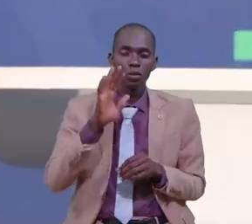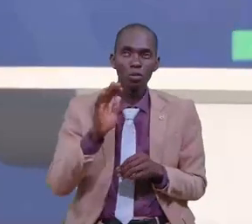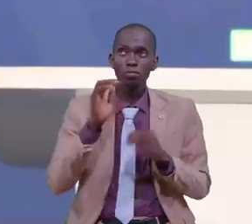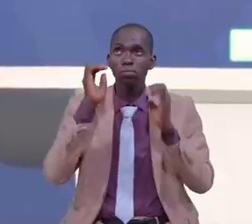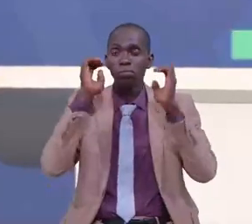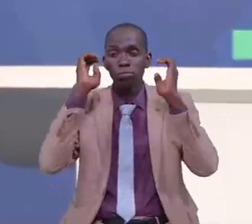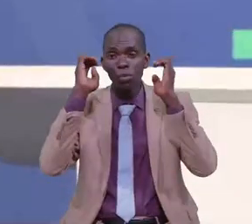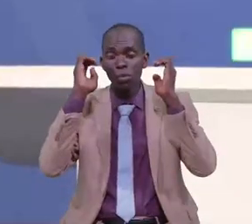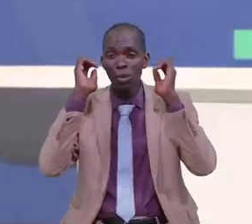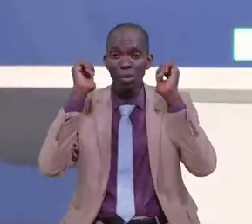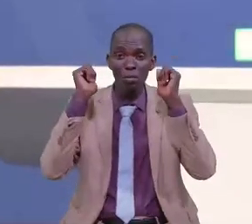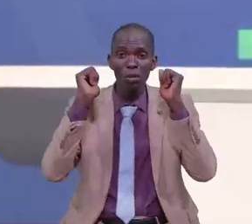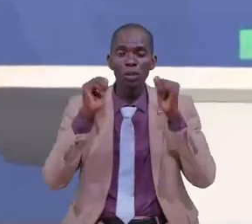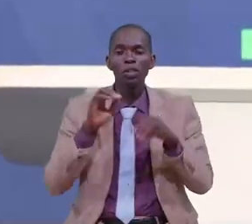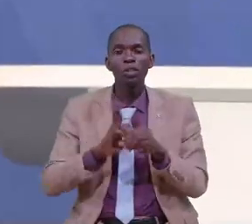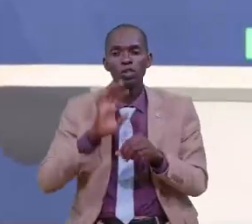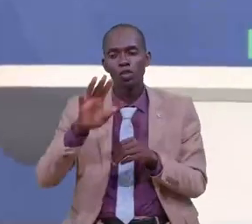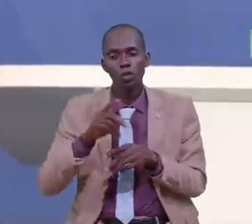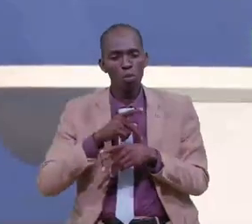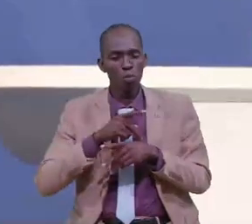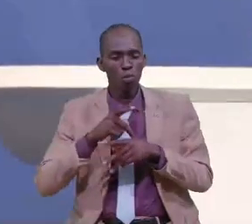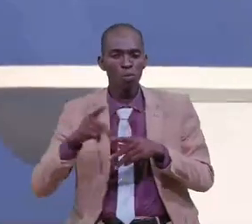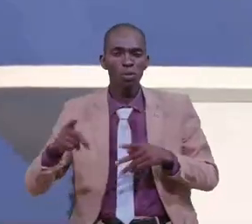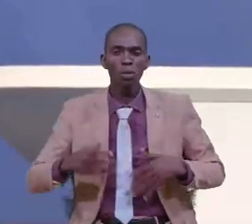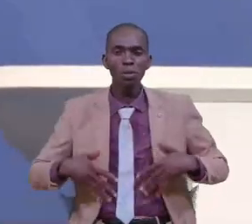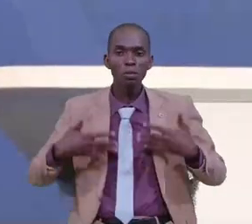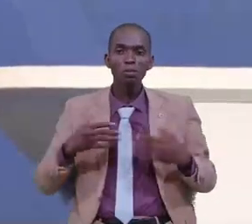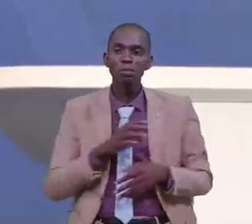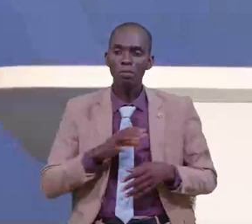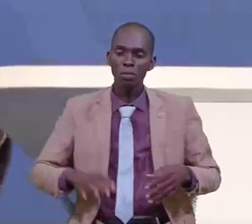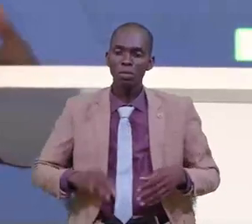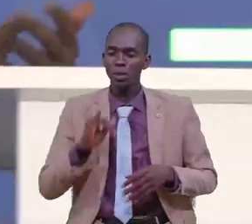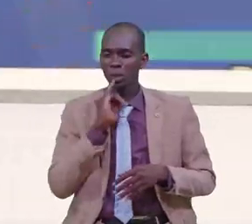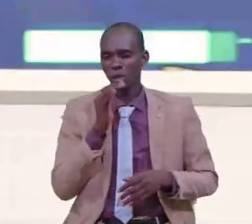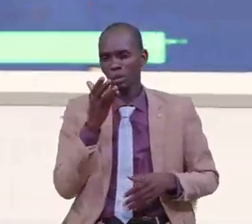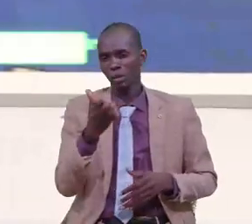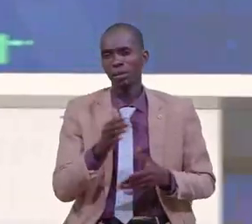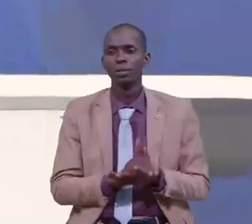ta vie académique, dans ta vie professionnelle, Christ est là.